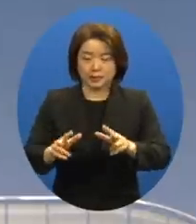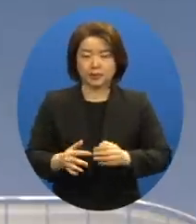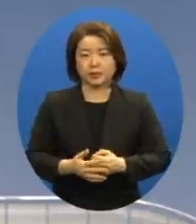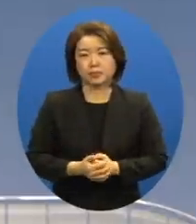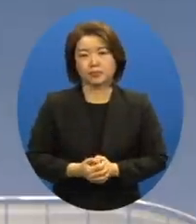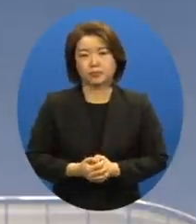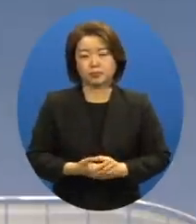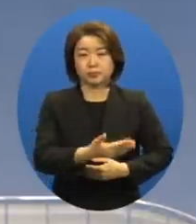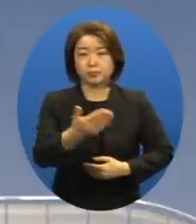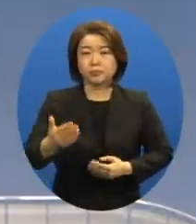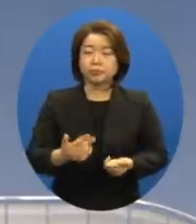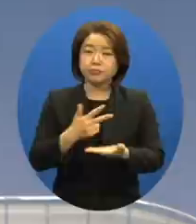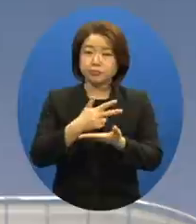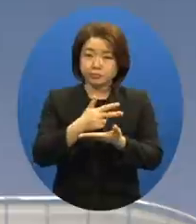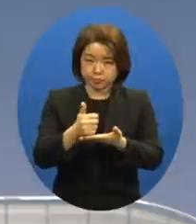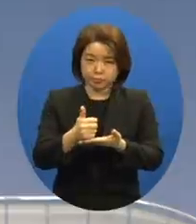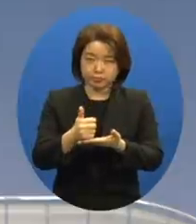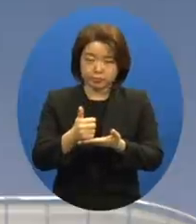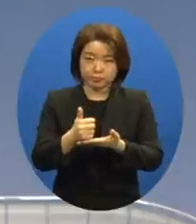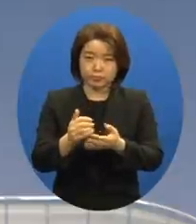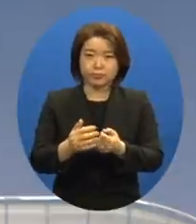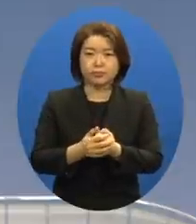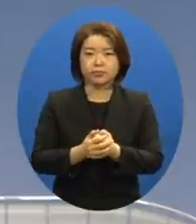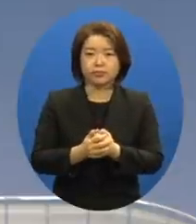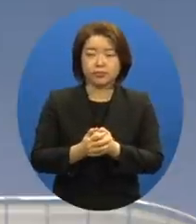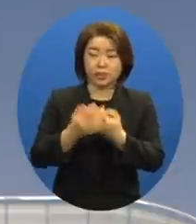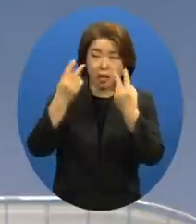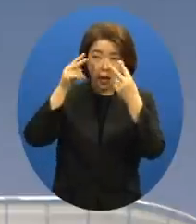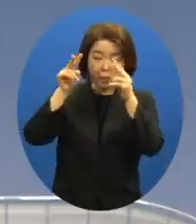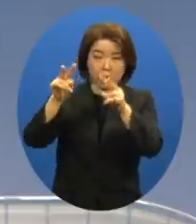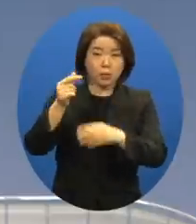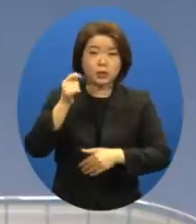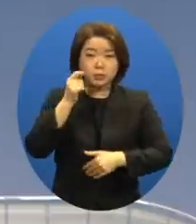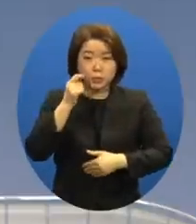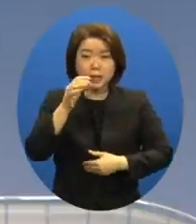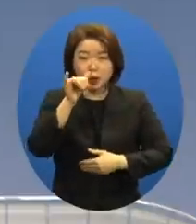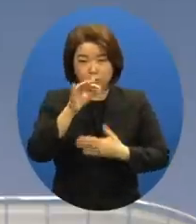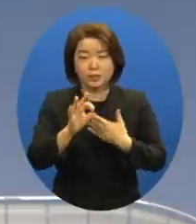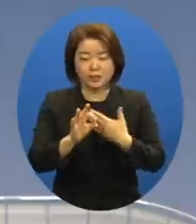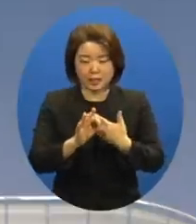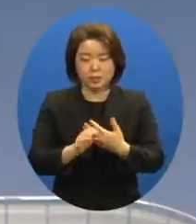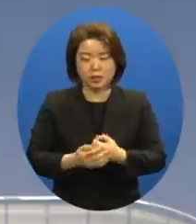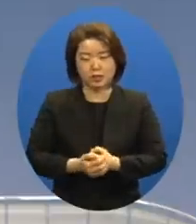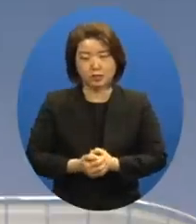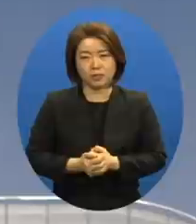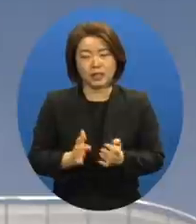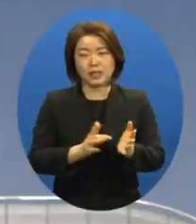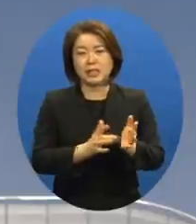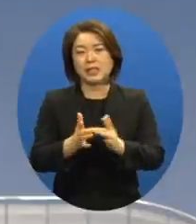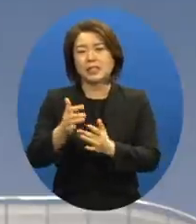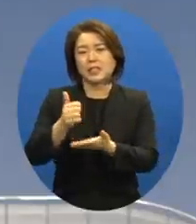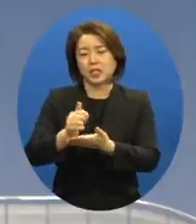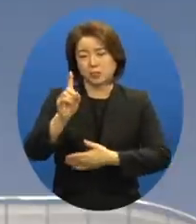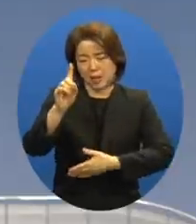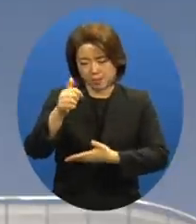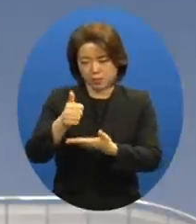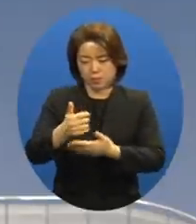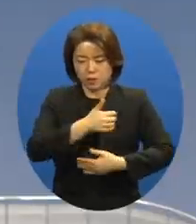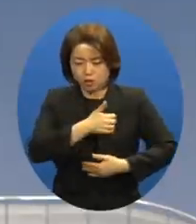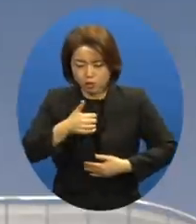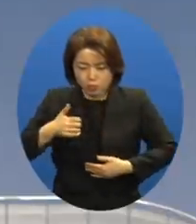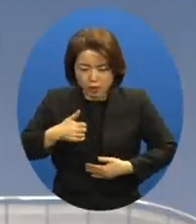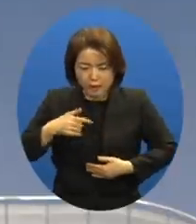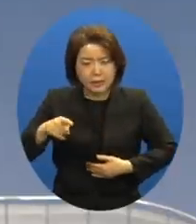여러분이 주님을 바라보지 못하고 있다면 예수님 한 분이면 충분하다 그런 확신이